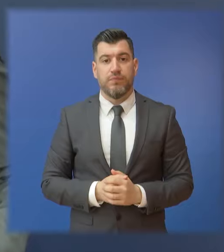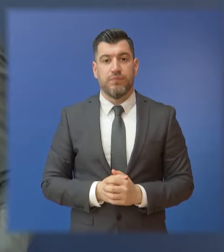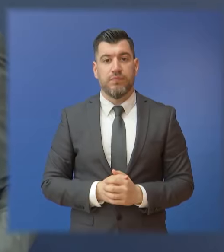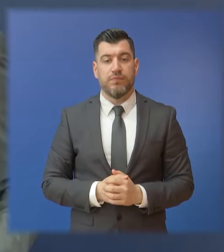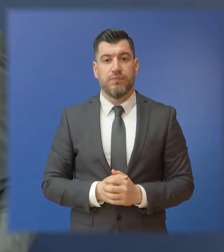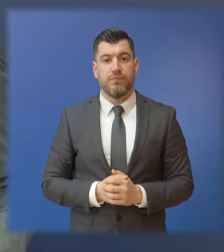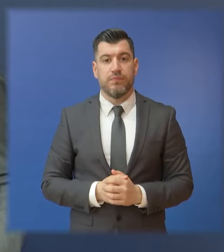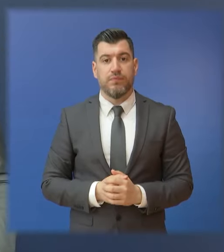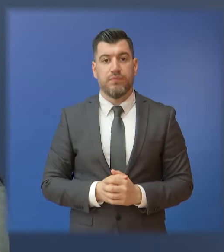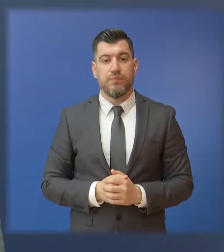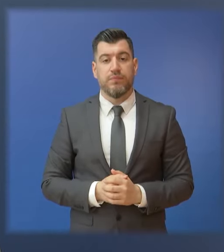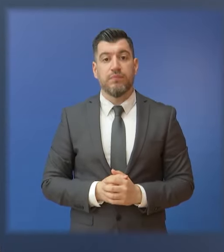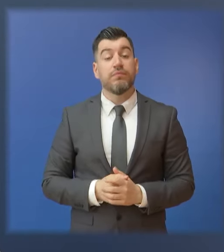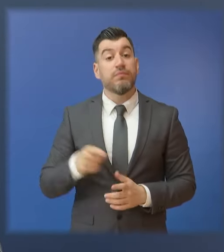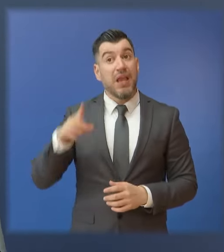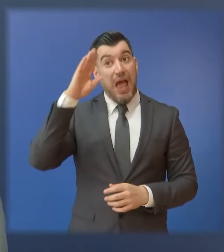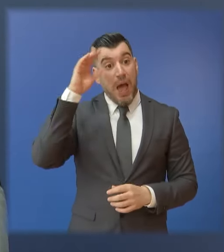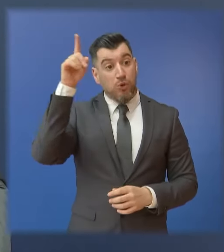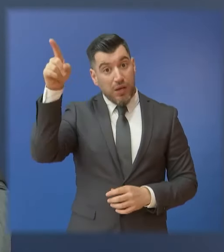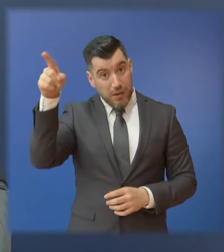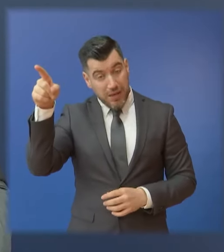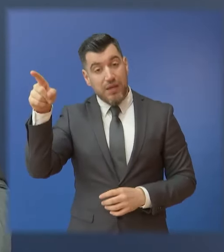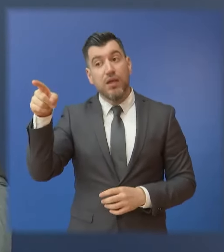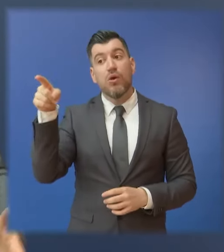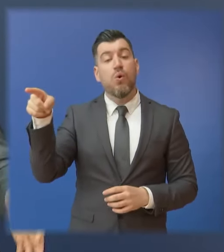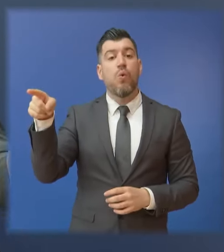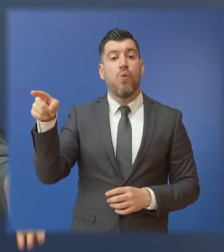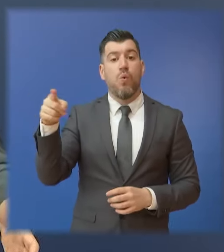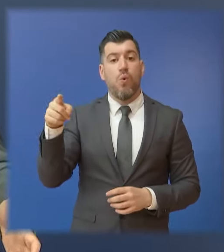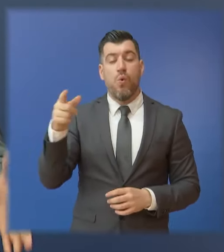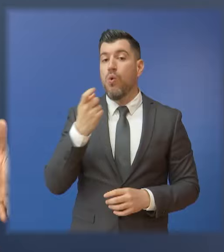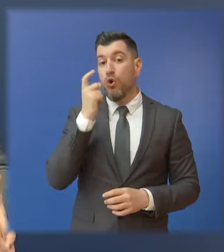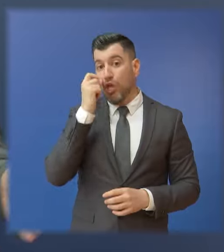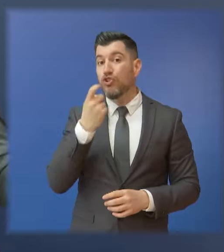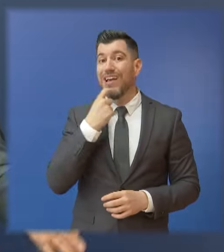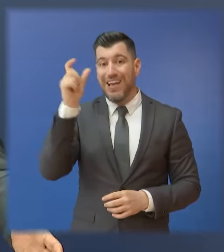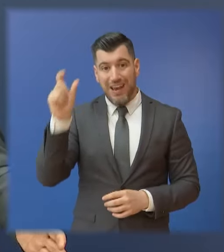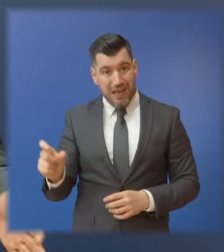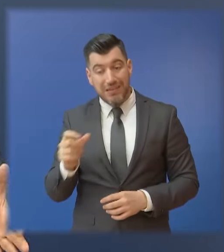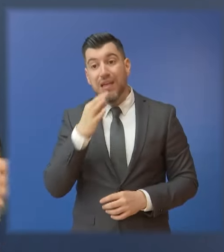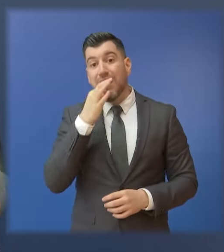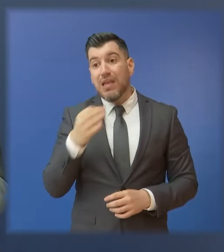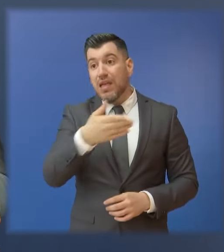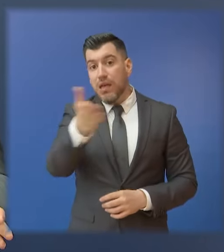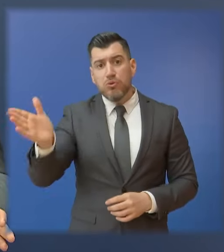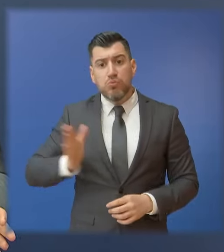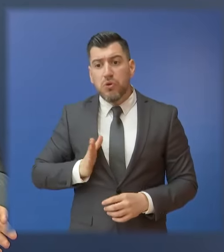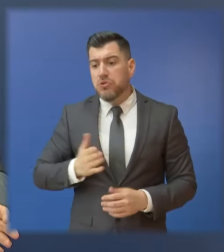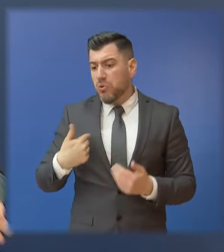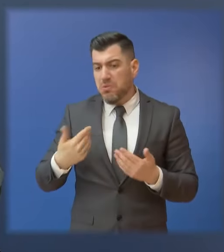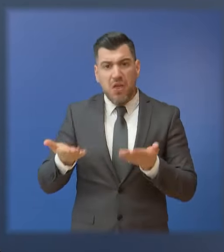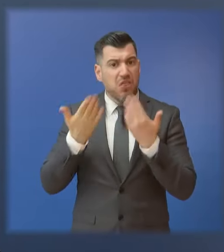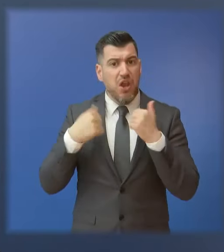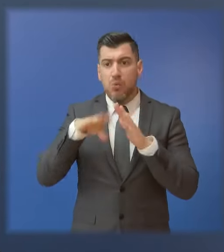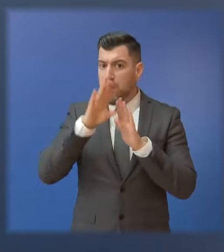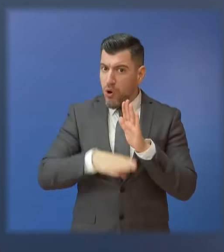πολιτείες αμερικής ο αρχηγός του κόμματος αξιωματικής αντιπολίτευσης είπε στους πολίτες ότι τελικά δεν έχουμε πρόγραμμα ελάτε να το φτιάξουμε από την αρχή